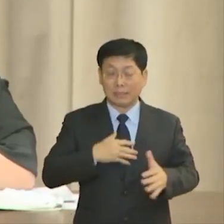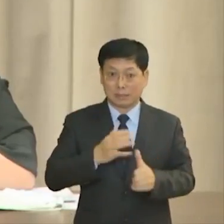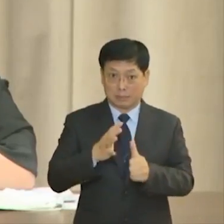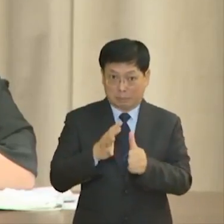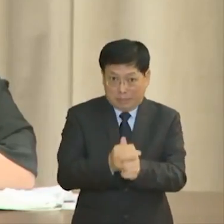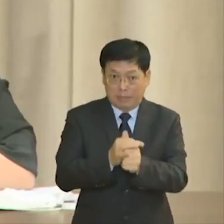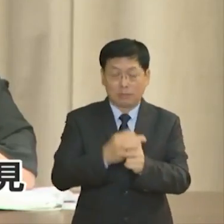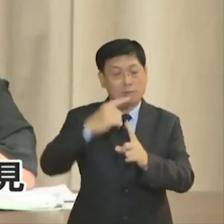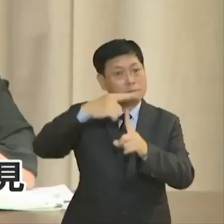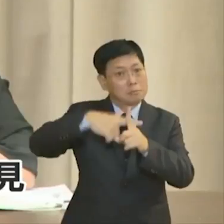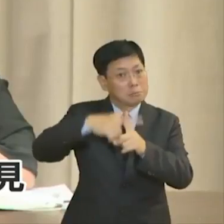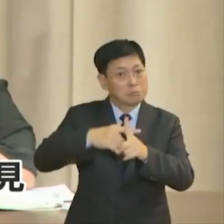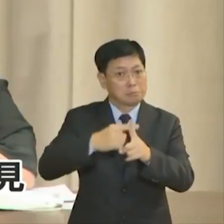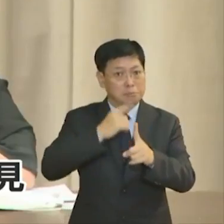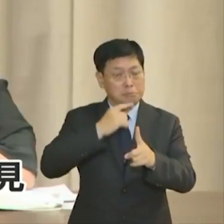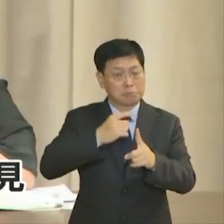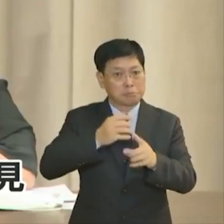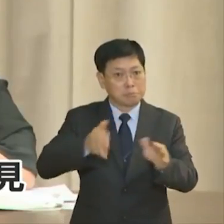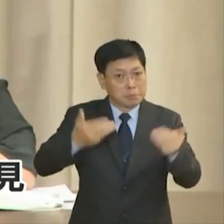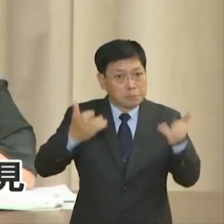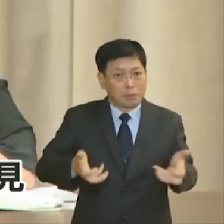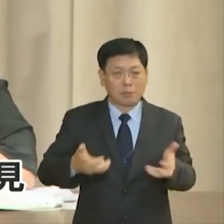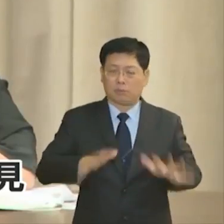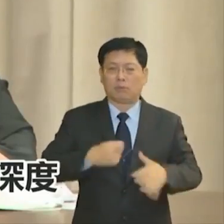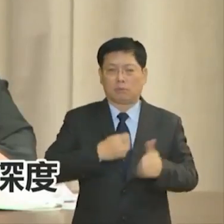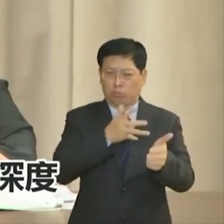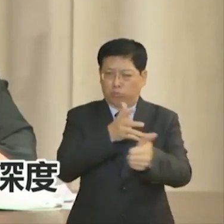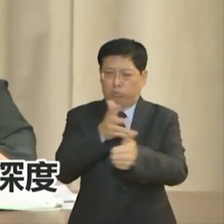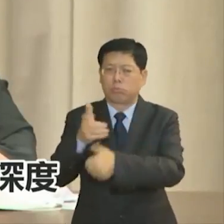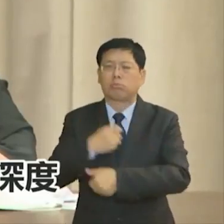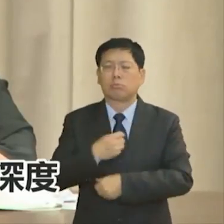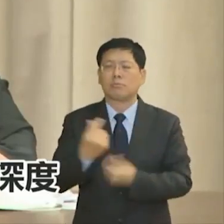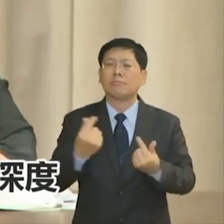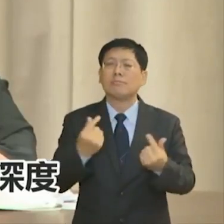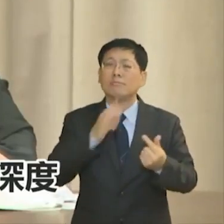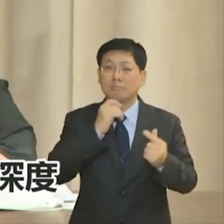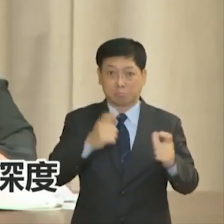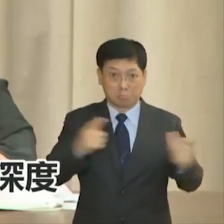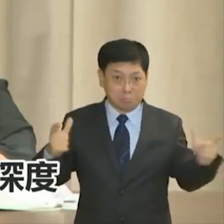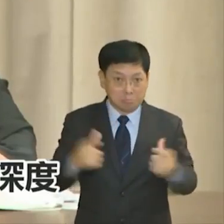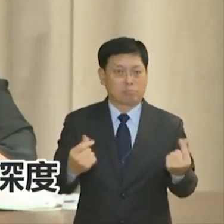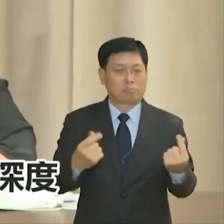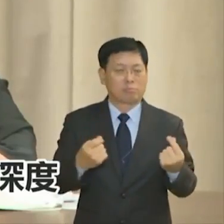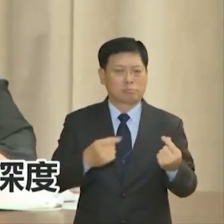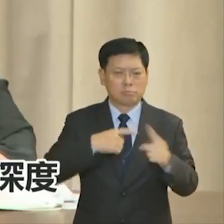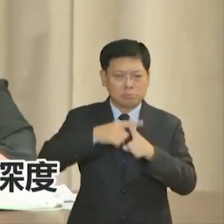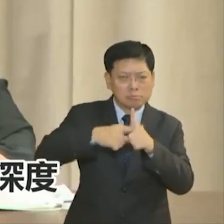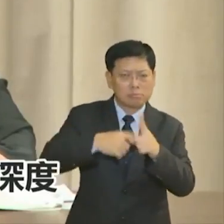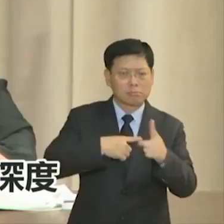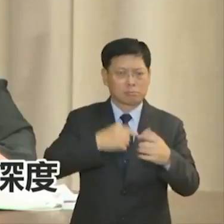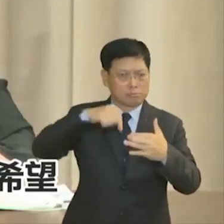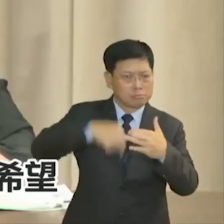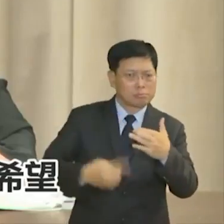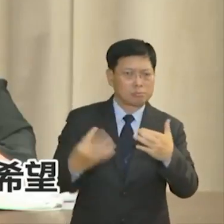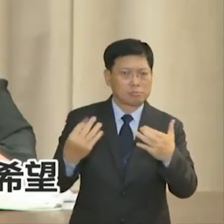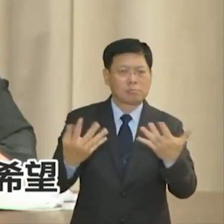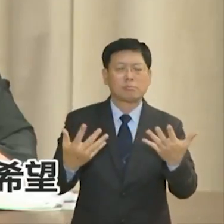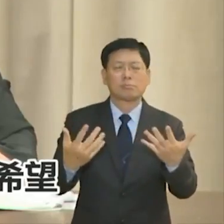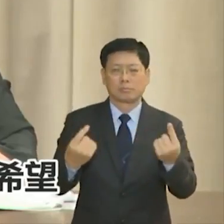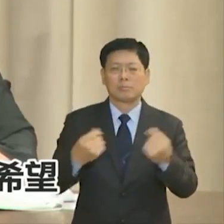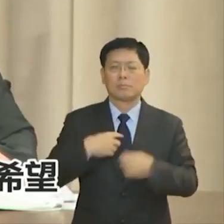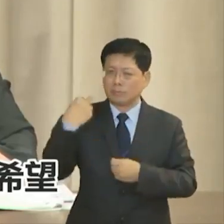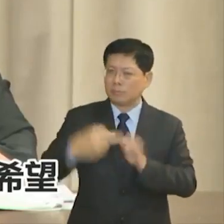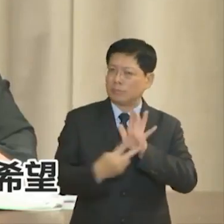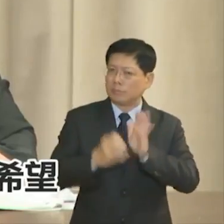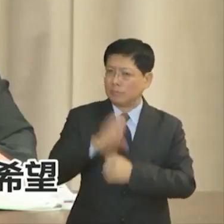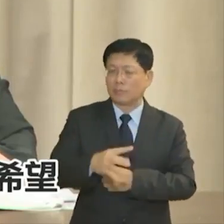的程度，我们需要听取大家的意见，包括限缩的范围、强度、深度。我们再次